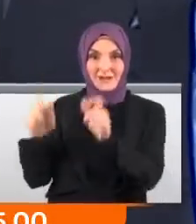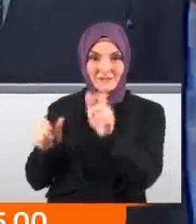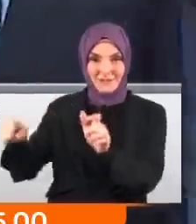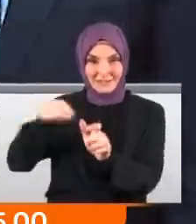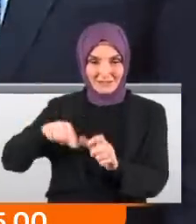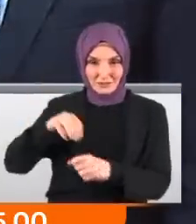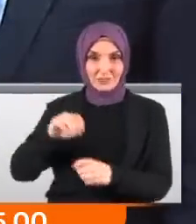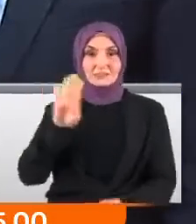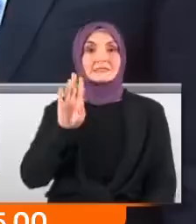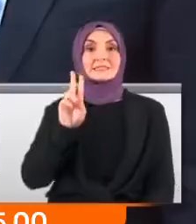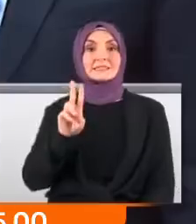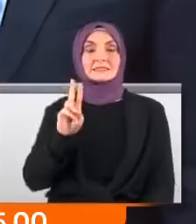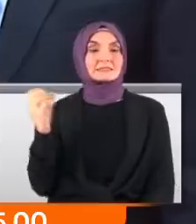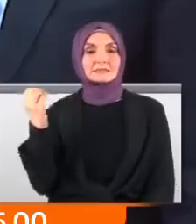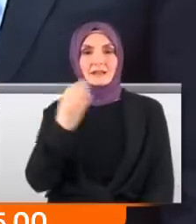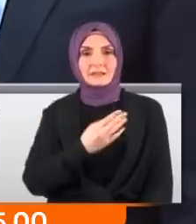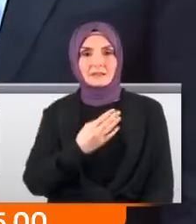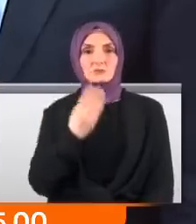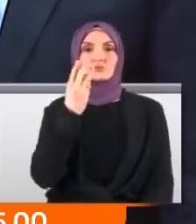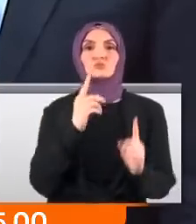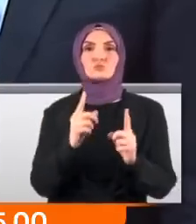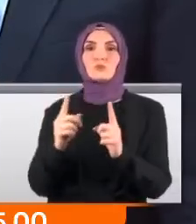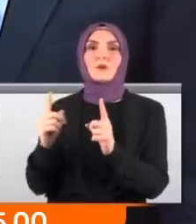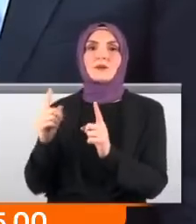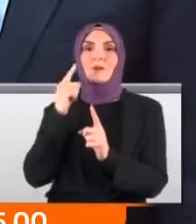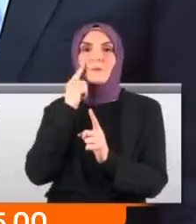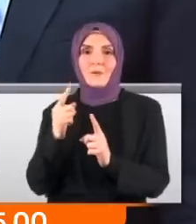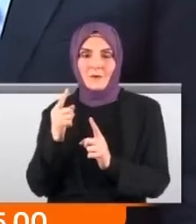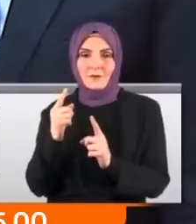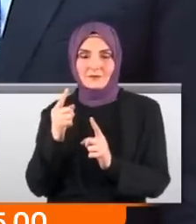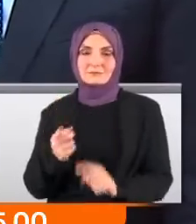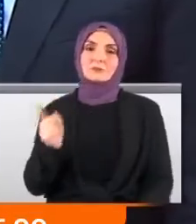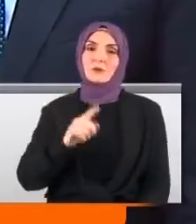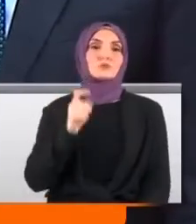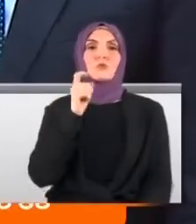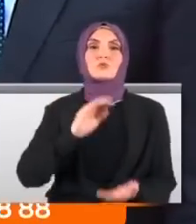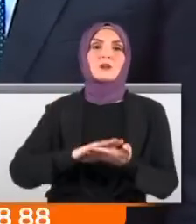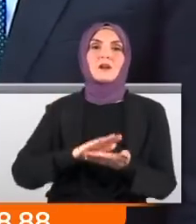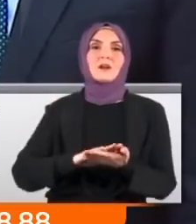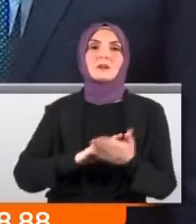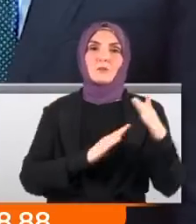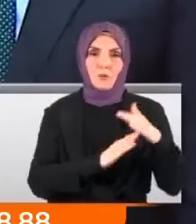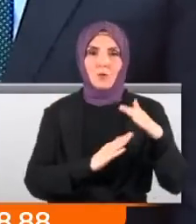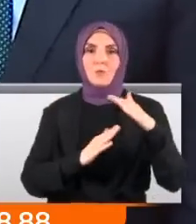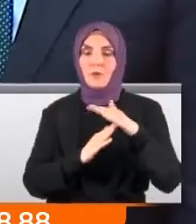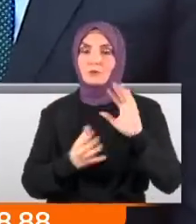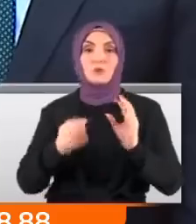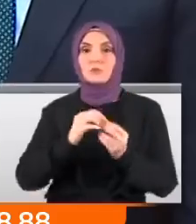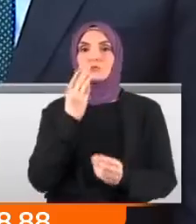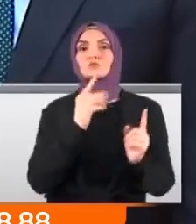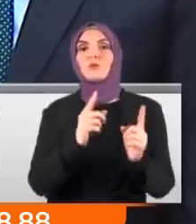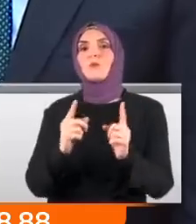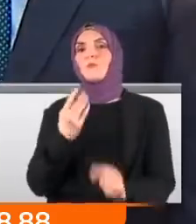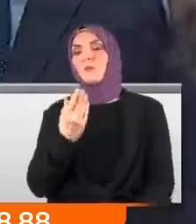takıldığı için, 9 arkadaşımız aralıklı da olsa 3 dönem yaptığı için, 4 arkadaşımız 4